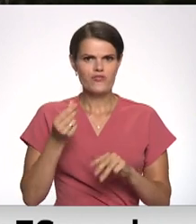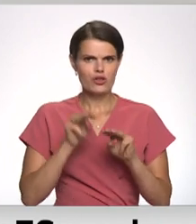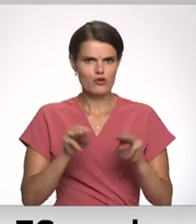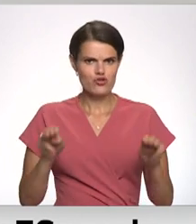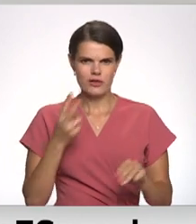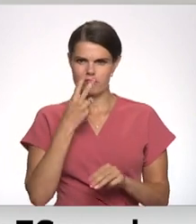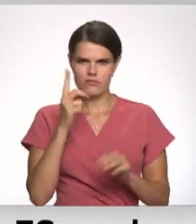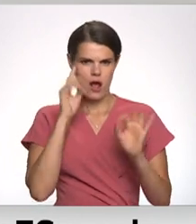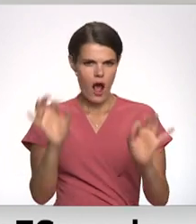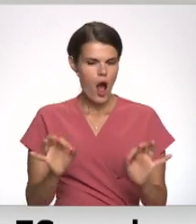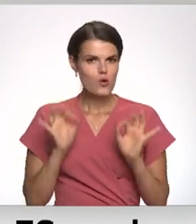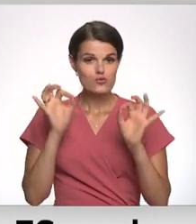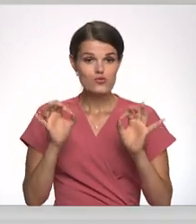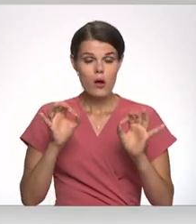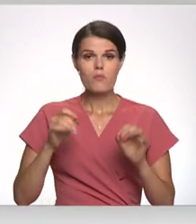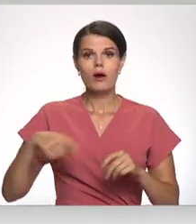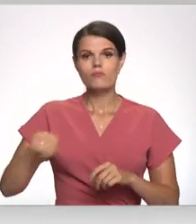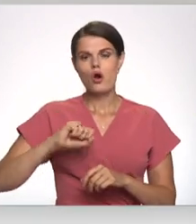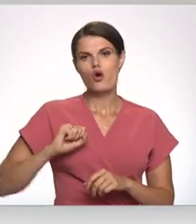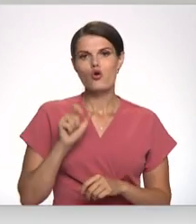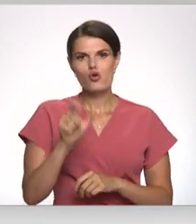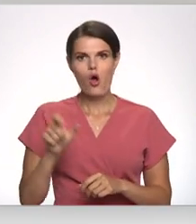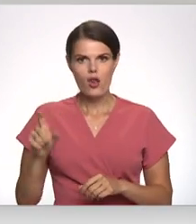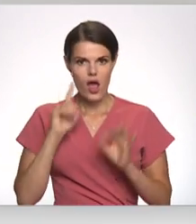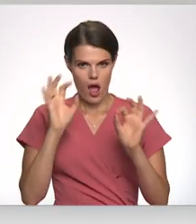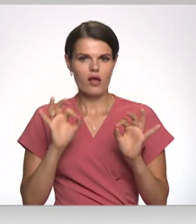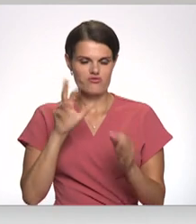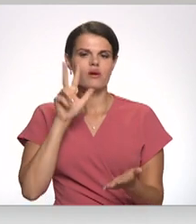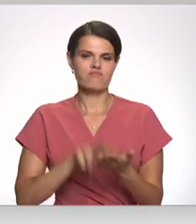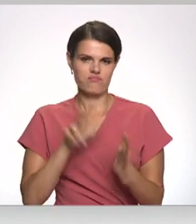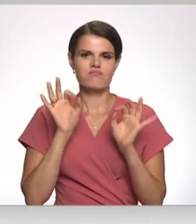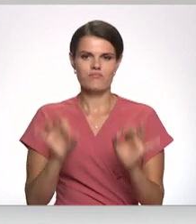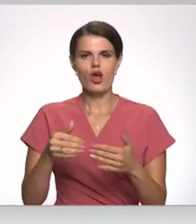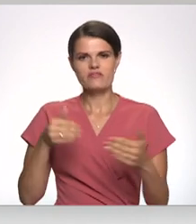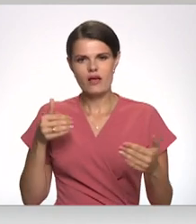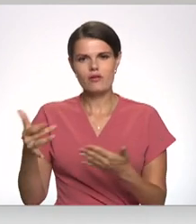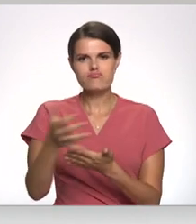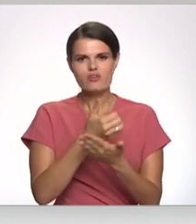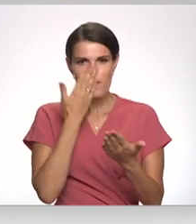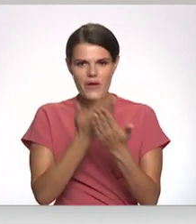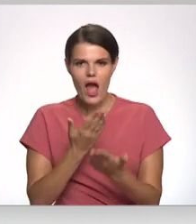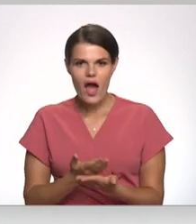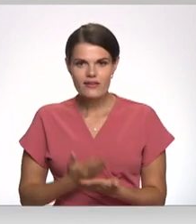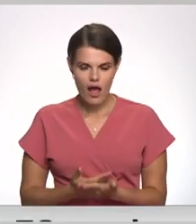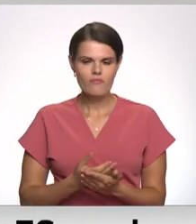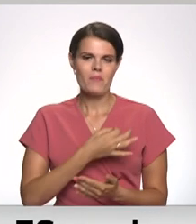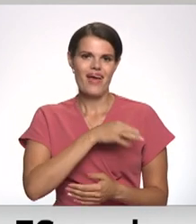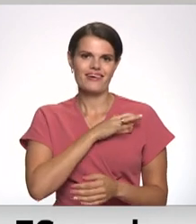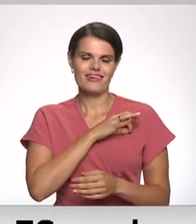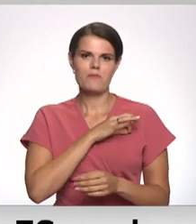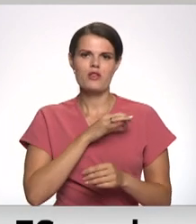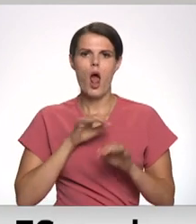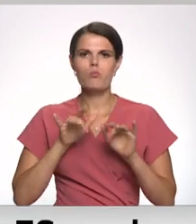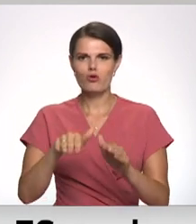aizdomas. Kolēģu aizdomas apstiprinājās, tika saulaicīgi iegūti pierādījumi, viņi nostiprināti krimināli